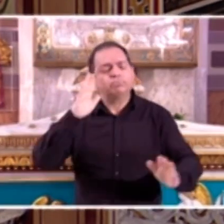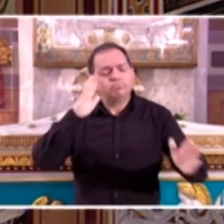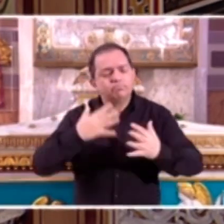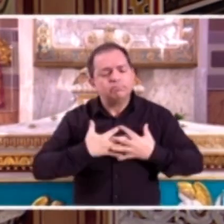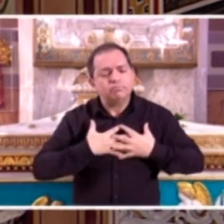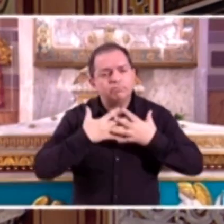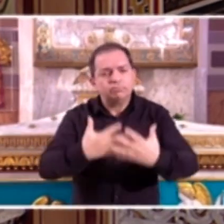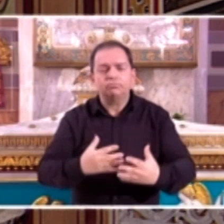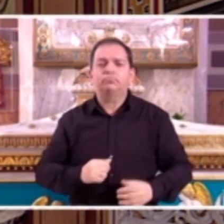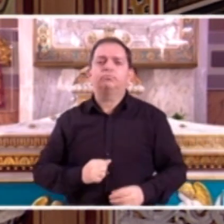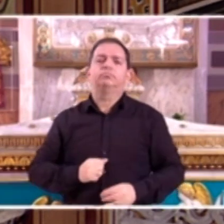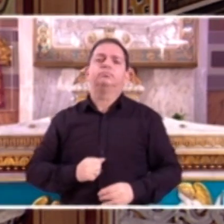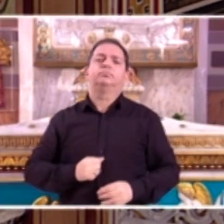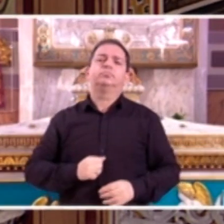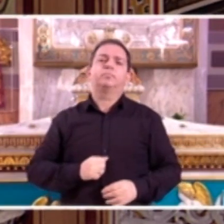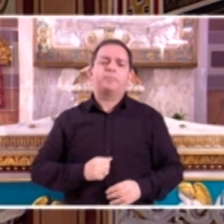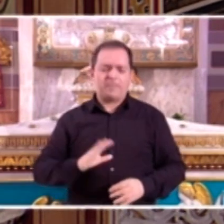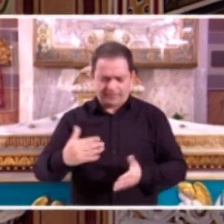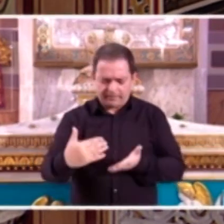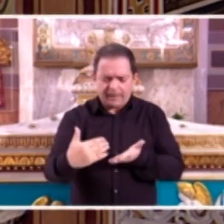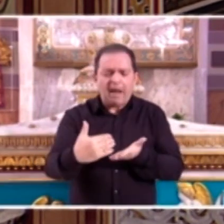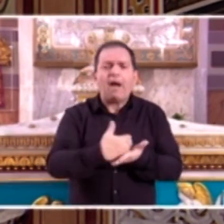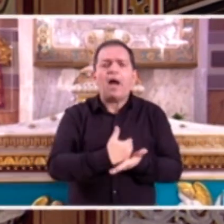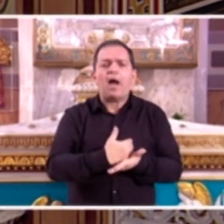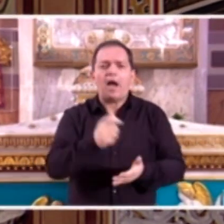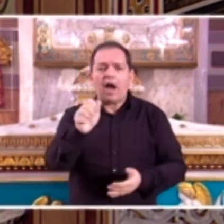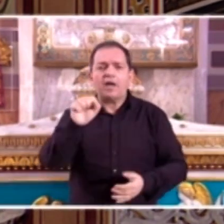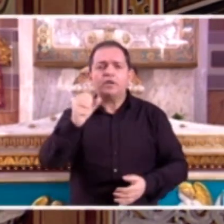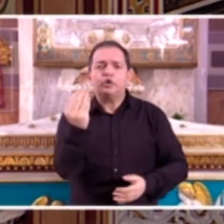Όμως, τι σημαίνει άσωτος?